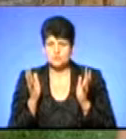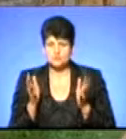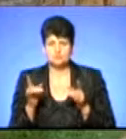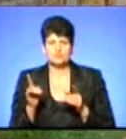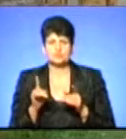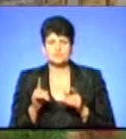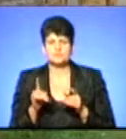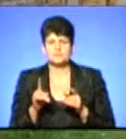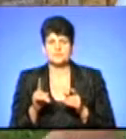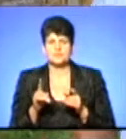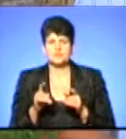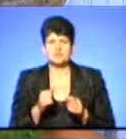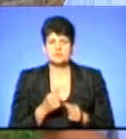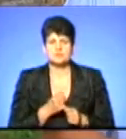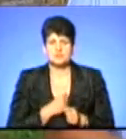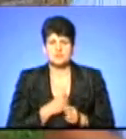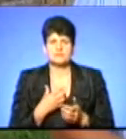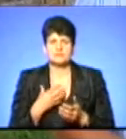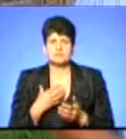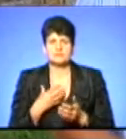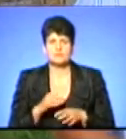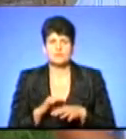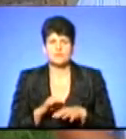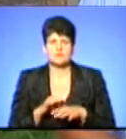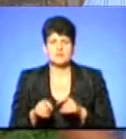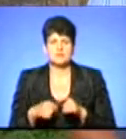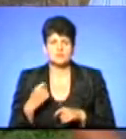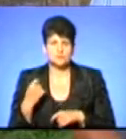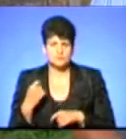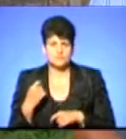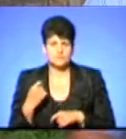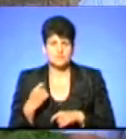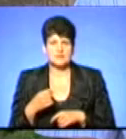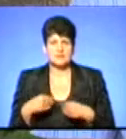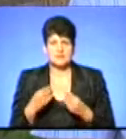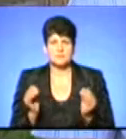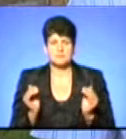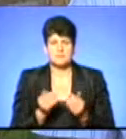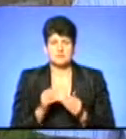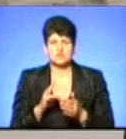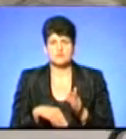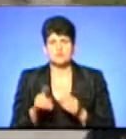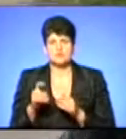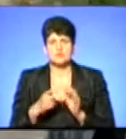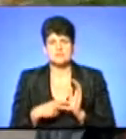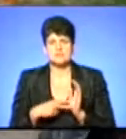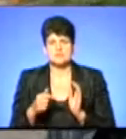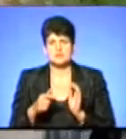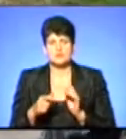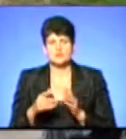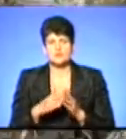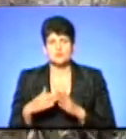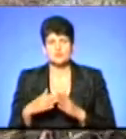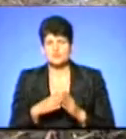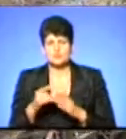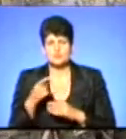що розкаються в своєму здійному цьому порушенню, дав мінімальний штраф – 170 гривень. Сусід Євген Мельничук